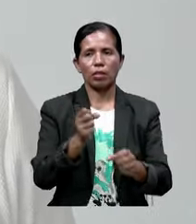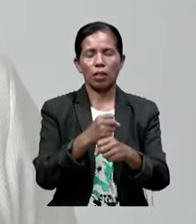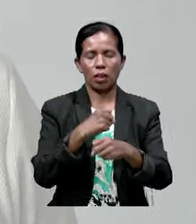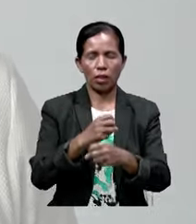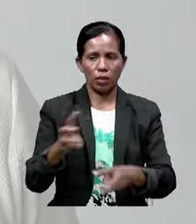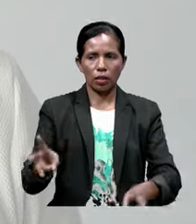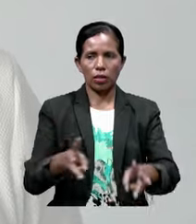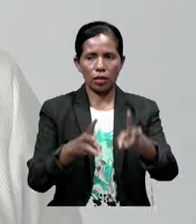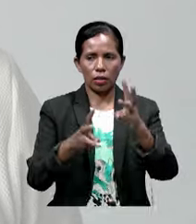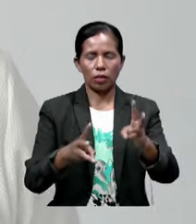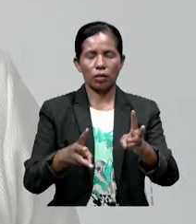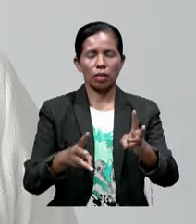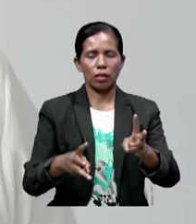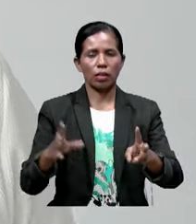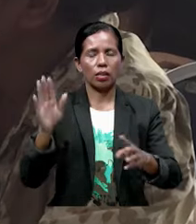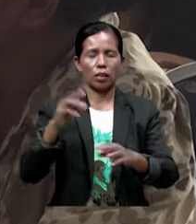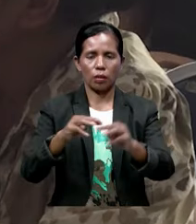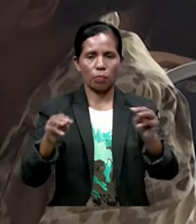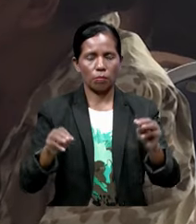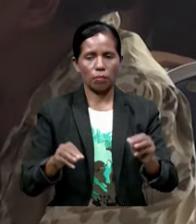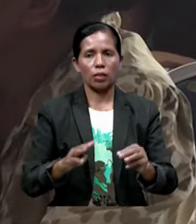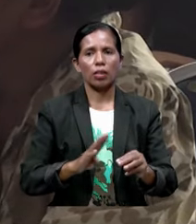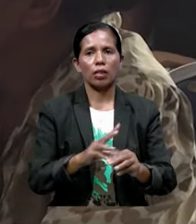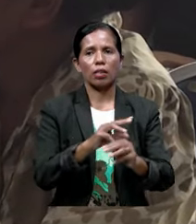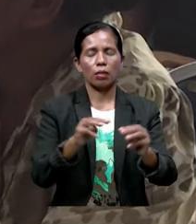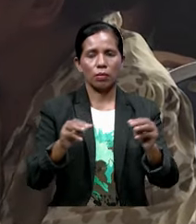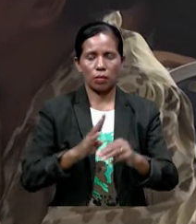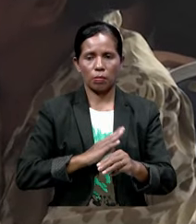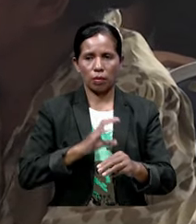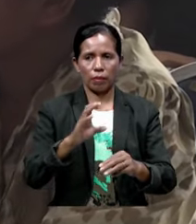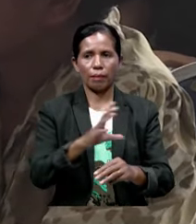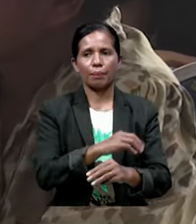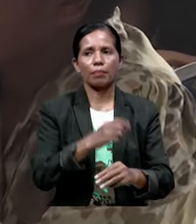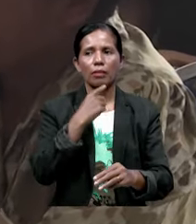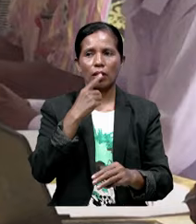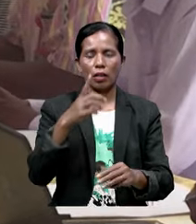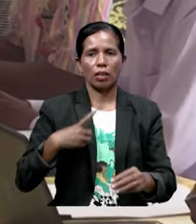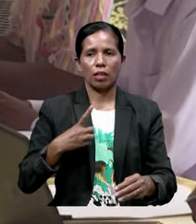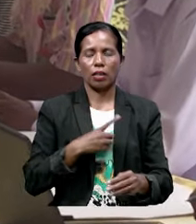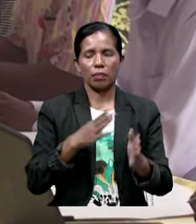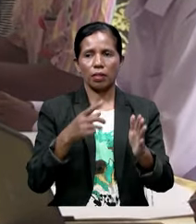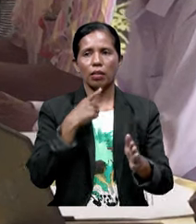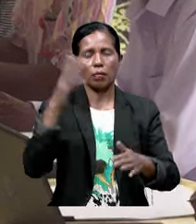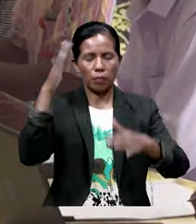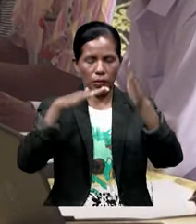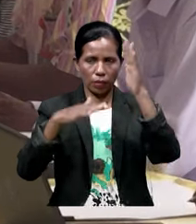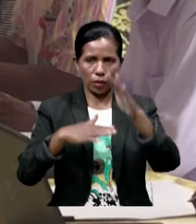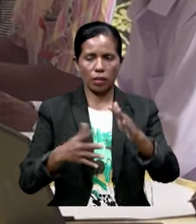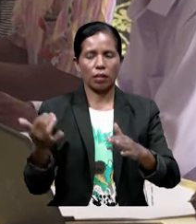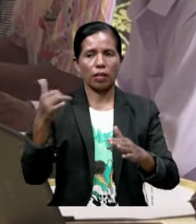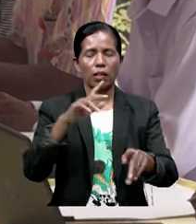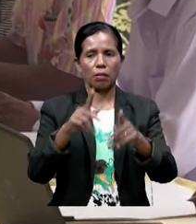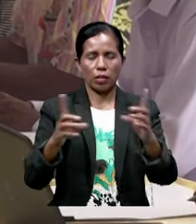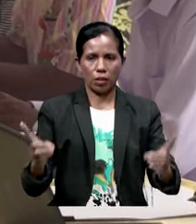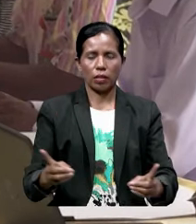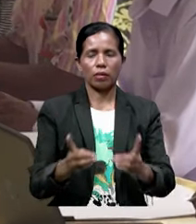istrada ya kapital urbana ya Baukau larang. Ia encontro autoridade munisipi Baukau relata ba deputado sira problema nebe durante ne komunidade